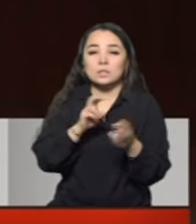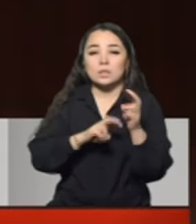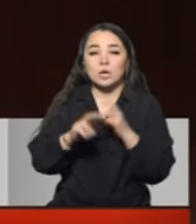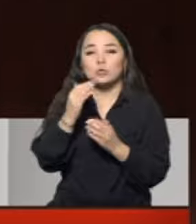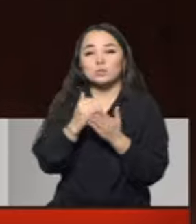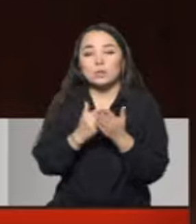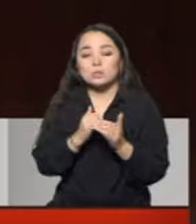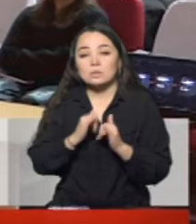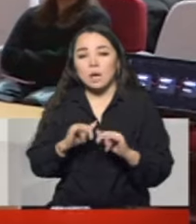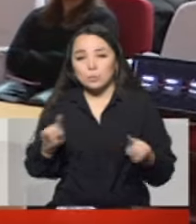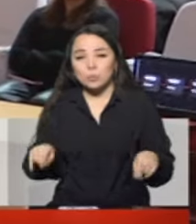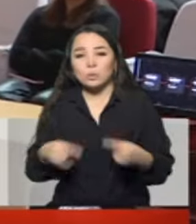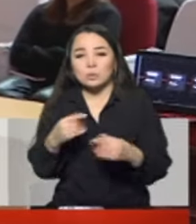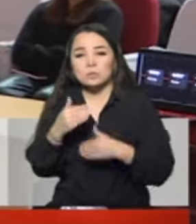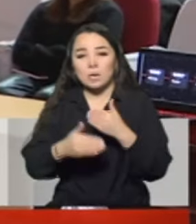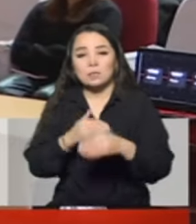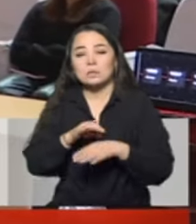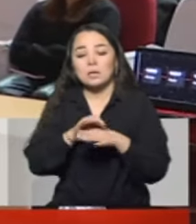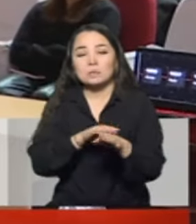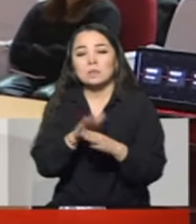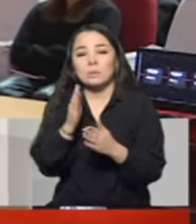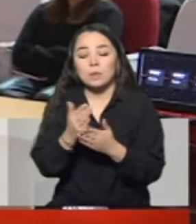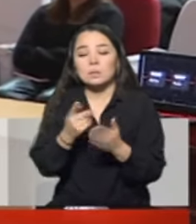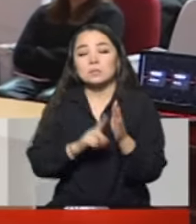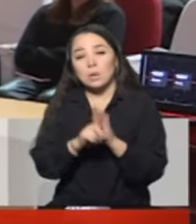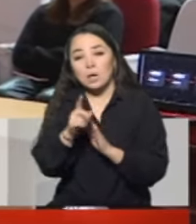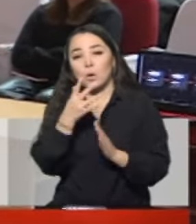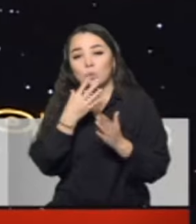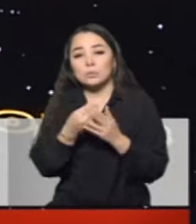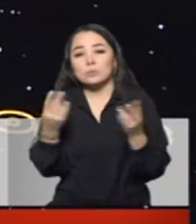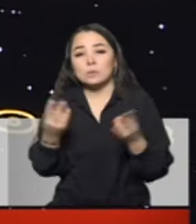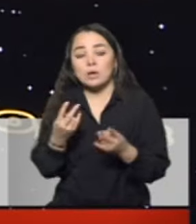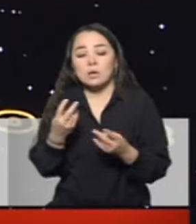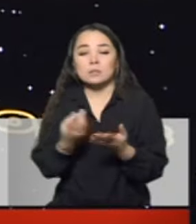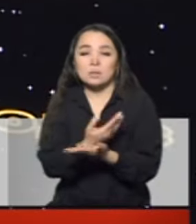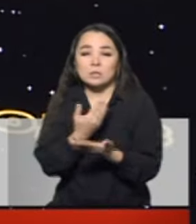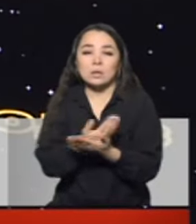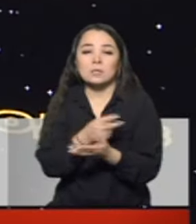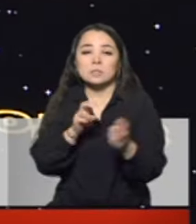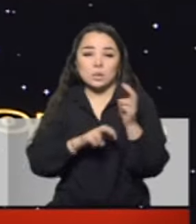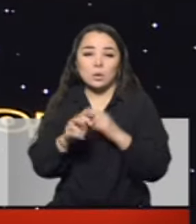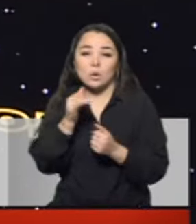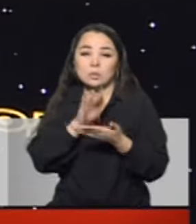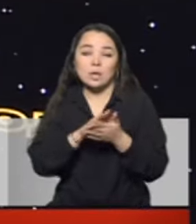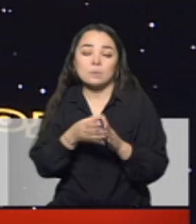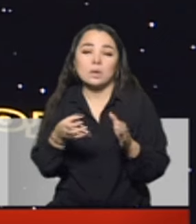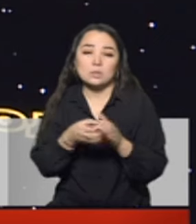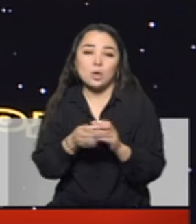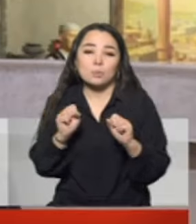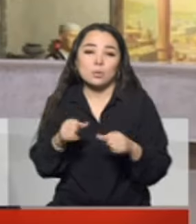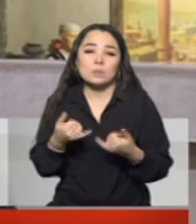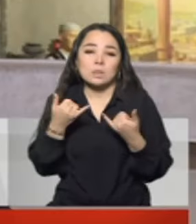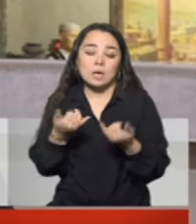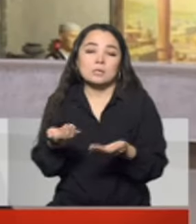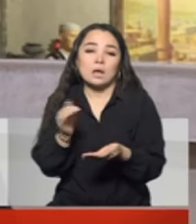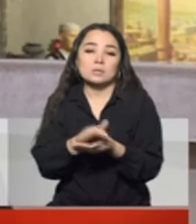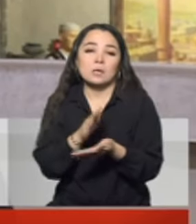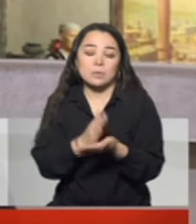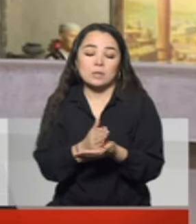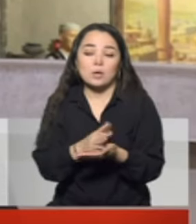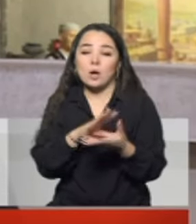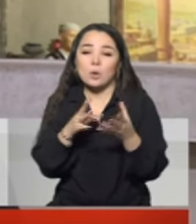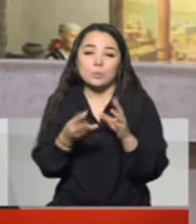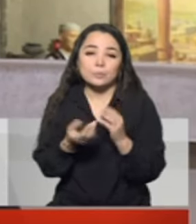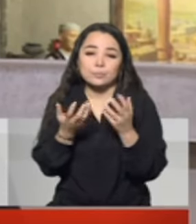даму сатыларын көрсетті. Яғни сілтемелер тізімінен бастап өзіңе қажетті ақпаратты іздеудің заманауи мүмкіндіктерімен таныстырды. Количество запросов